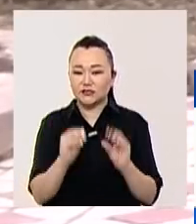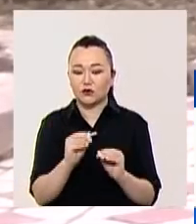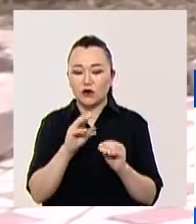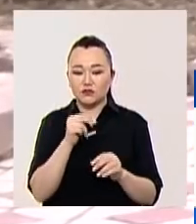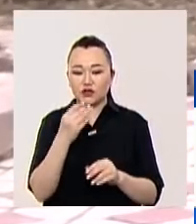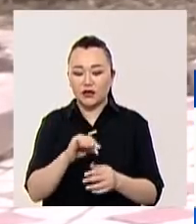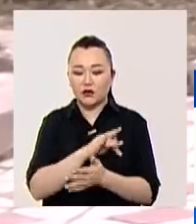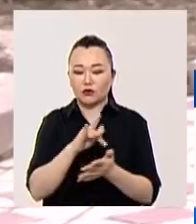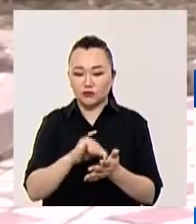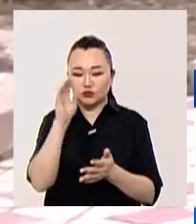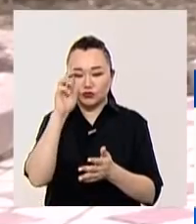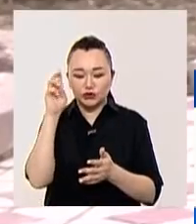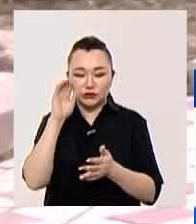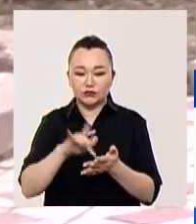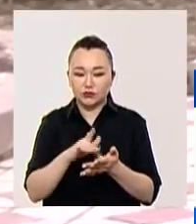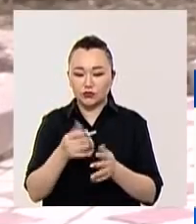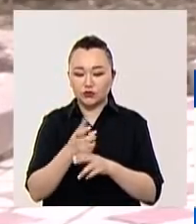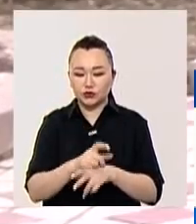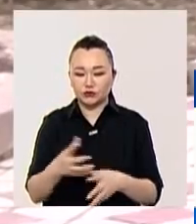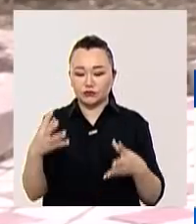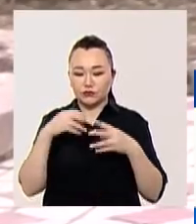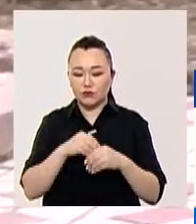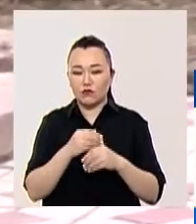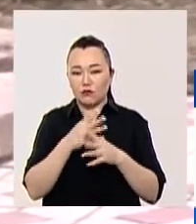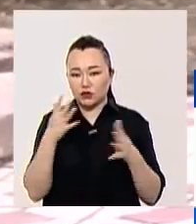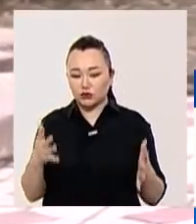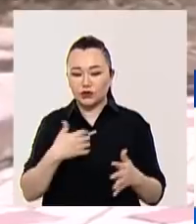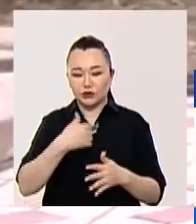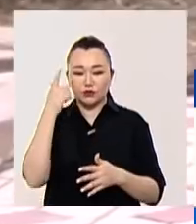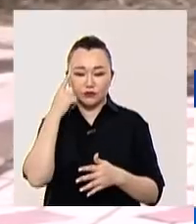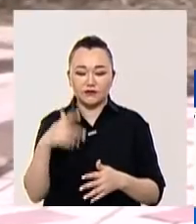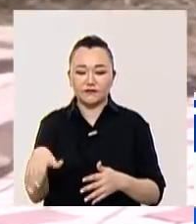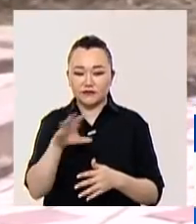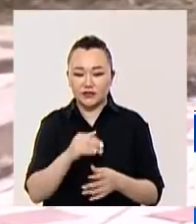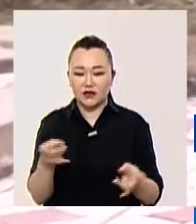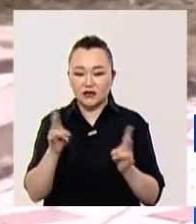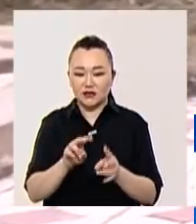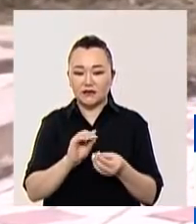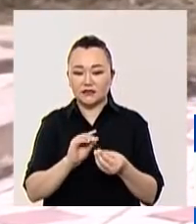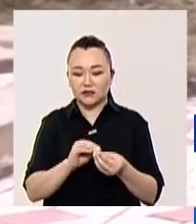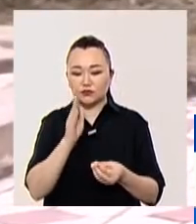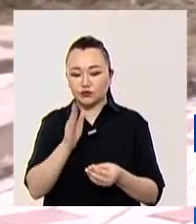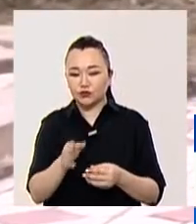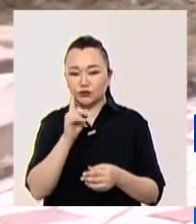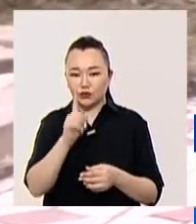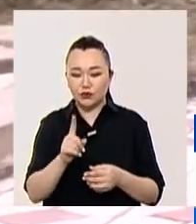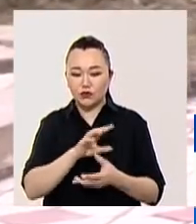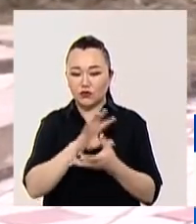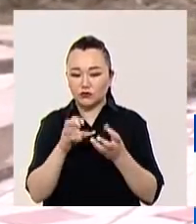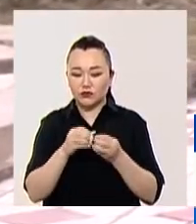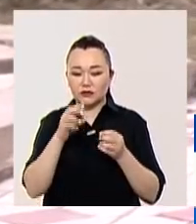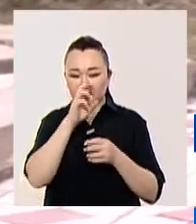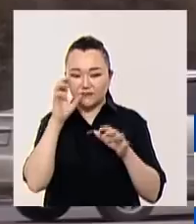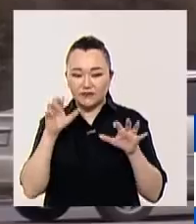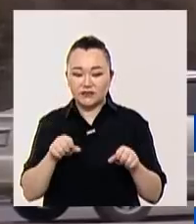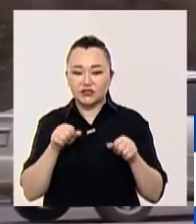жерден бюджетке түсіп жатқан өсімдердің көлемі өте үлкен. Сондықтан өзім ойлаймын, олар осында қалады ғой деп. Бірақ енді жалпы оны бәрі үкімет шешеді